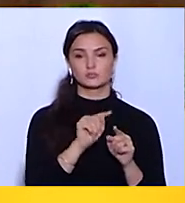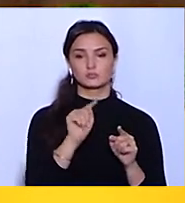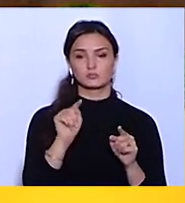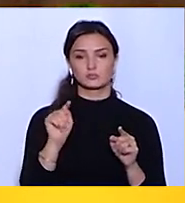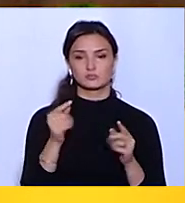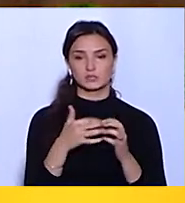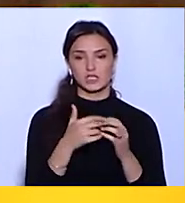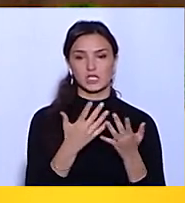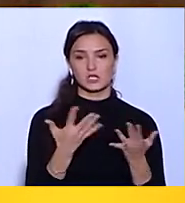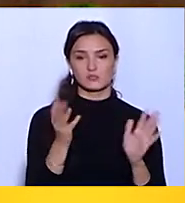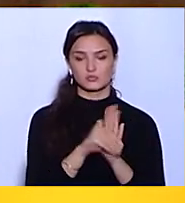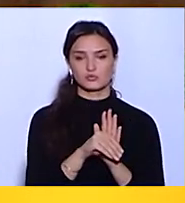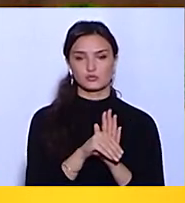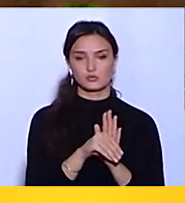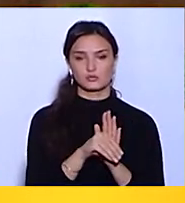ამ მცენარეებშია,